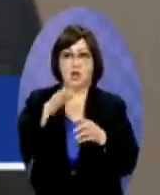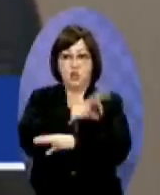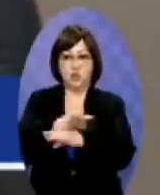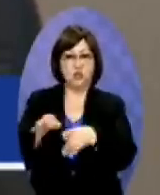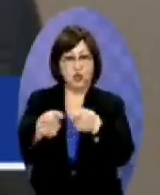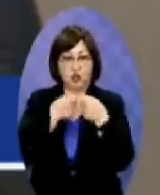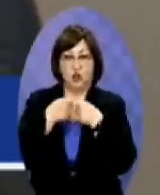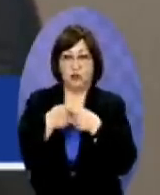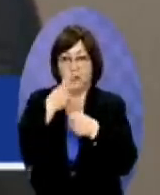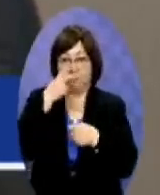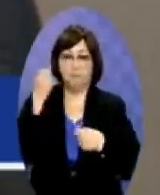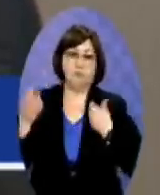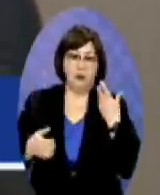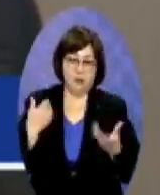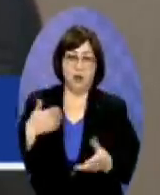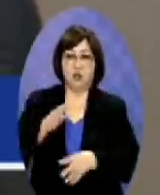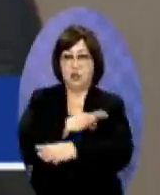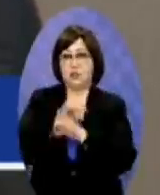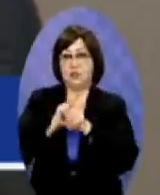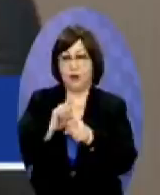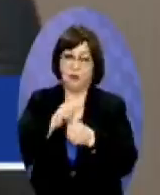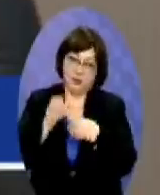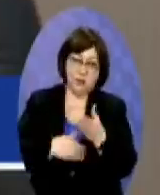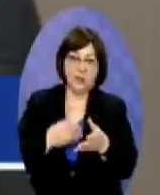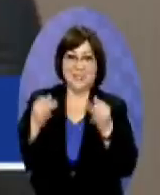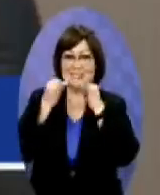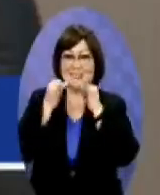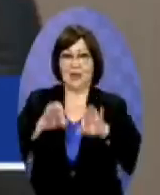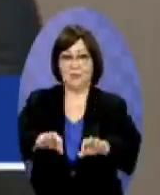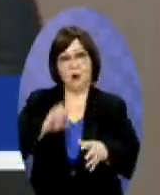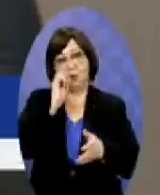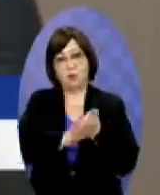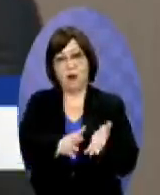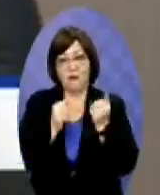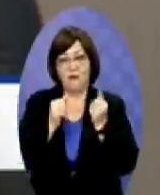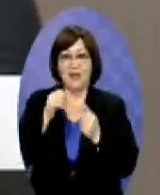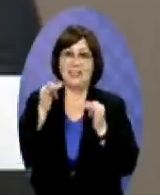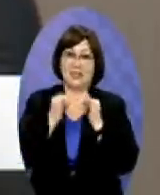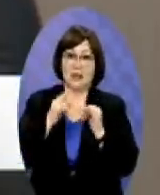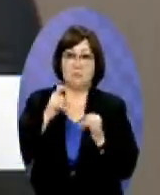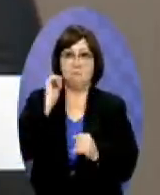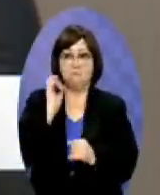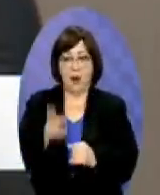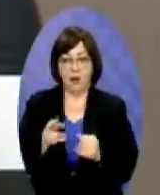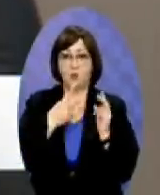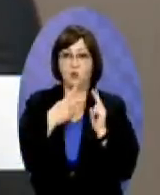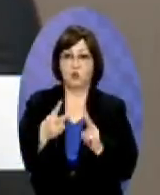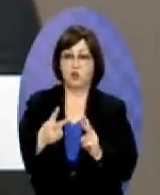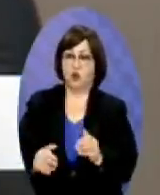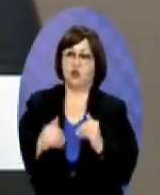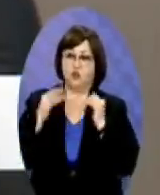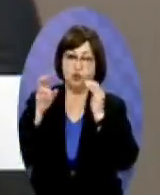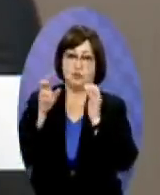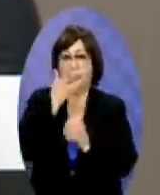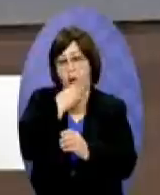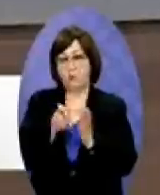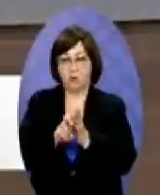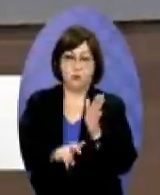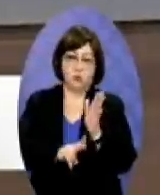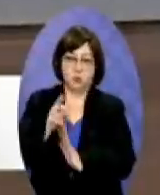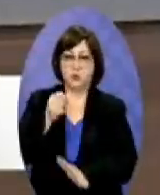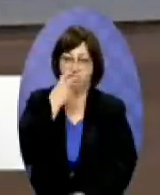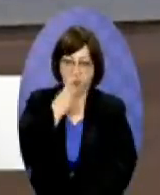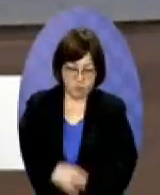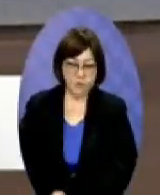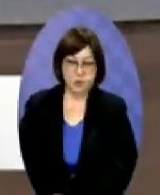байна. Энэхүү төсөл хэрэгжснээрээ цахим худалдаа, цахим банкны үйлчилгээ хөгжих таатай боломж бүрднэ гэж итгэж байна.